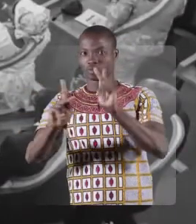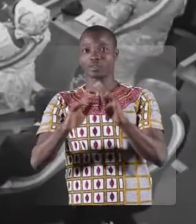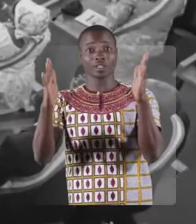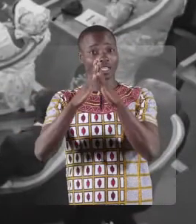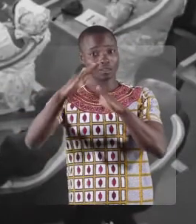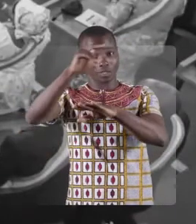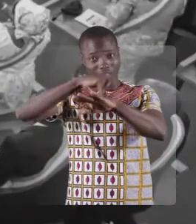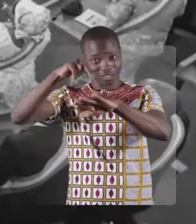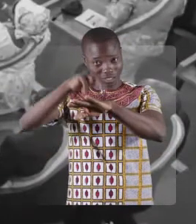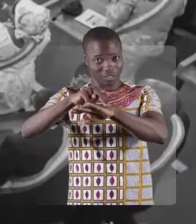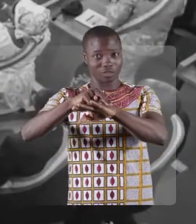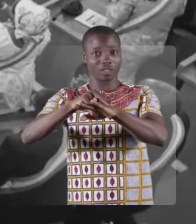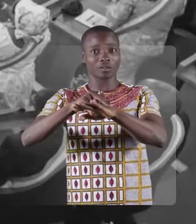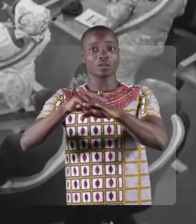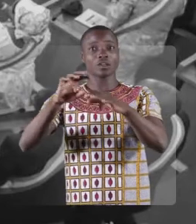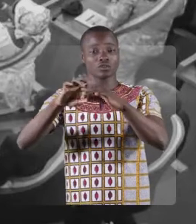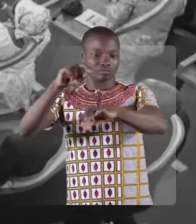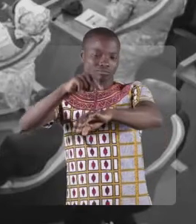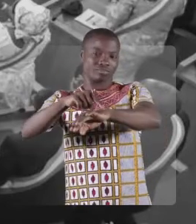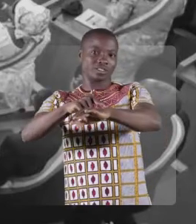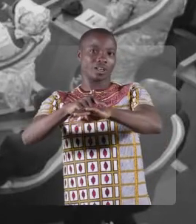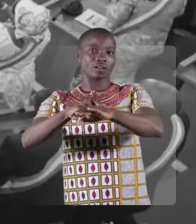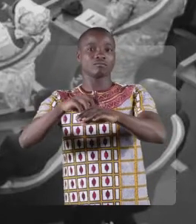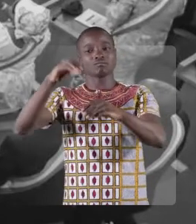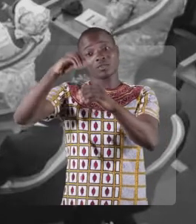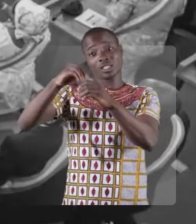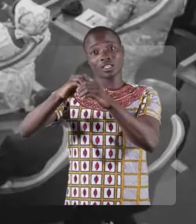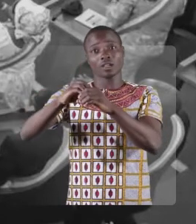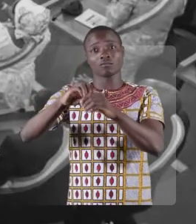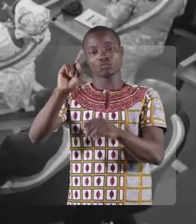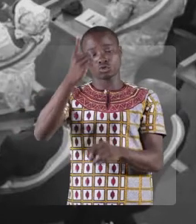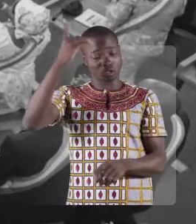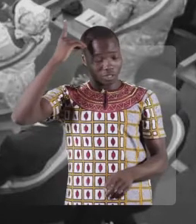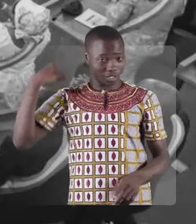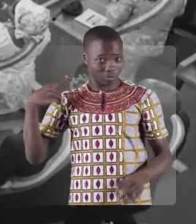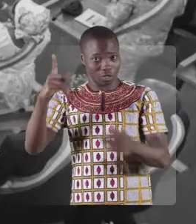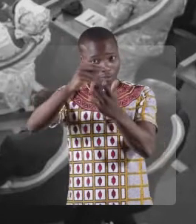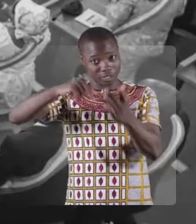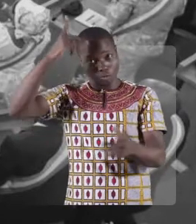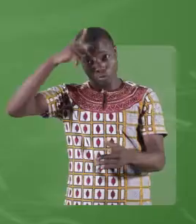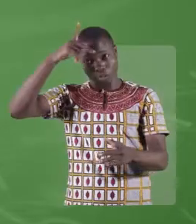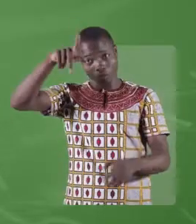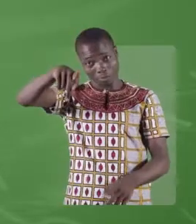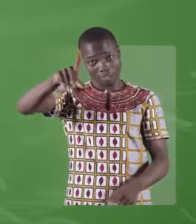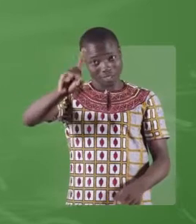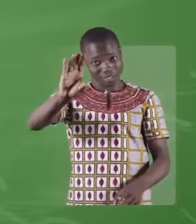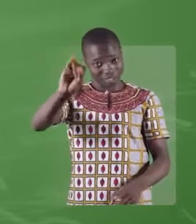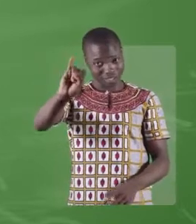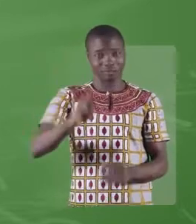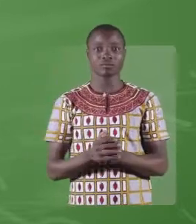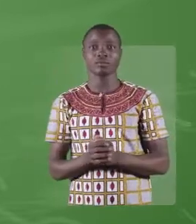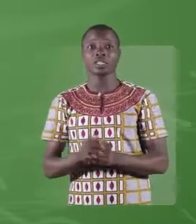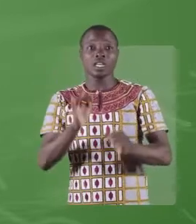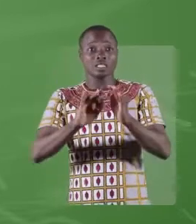L'Assemblée nationale de cette époque était composée des seuls députés du parti. S'ils ont fait